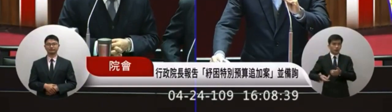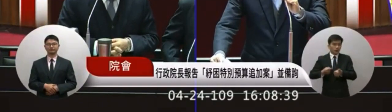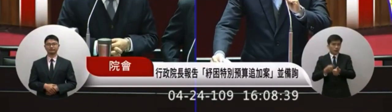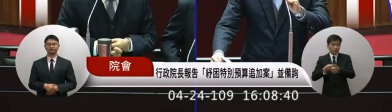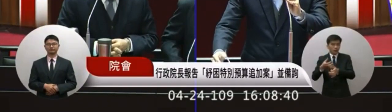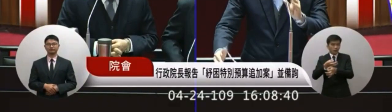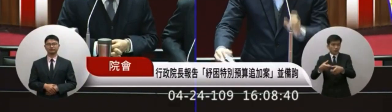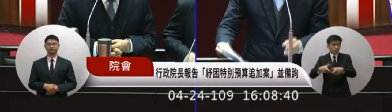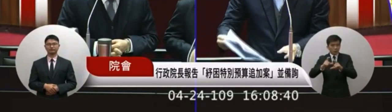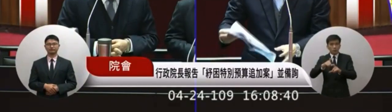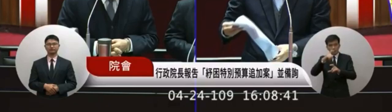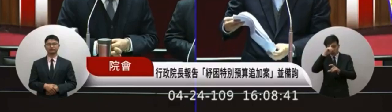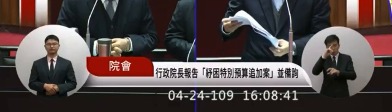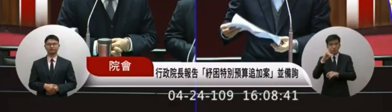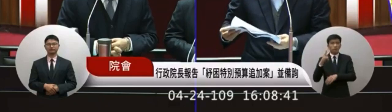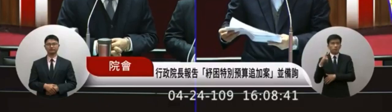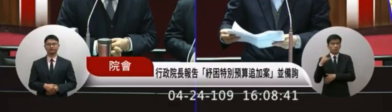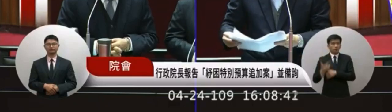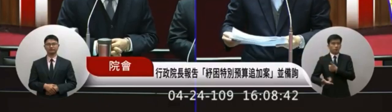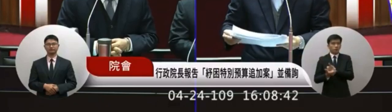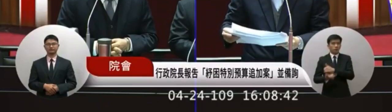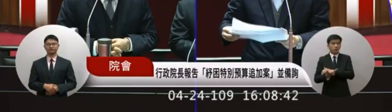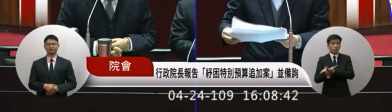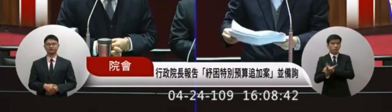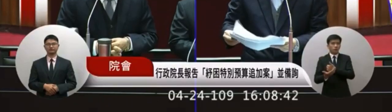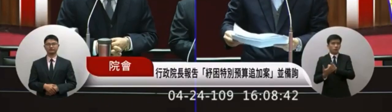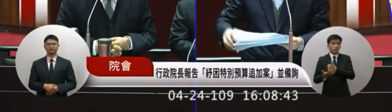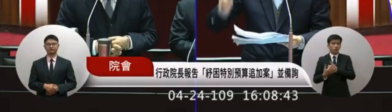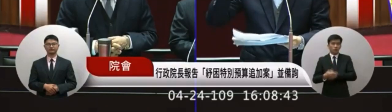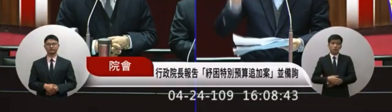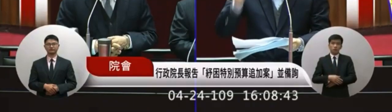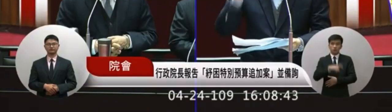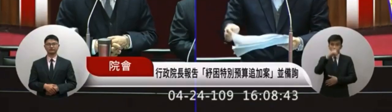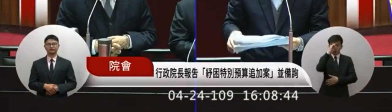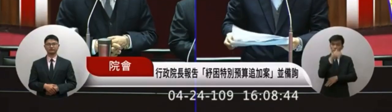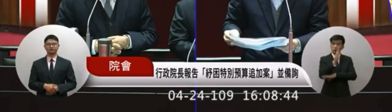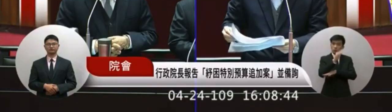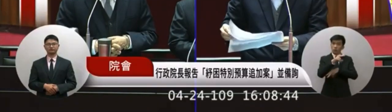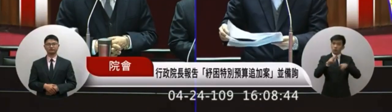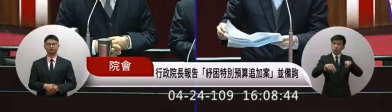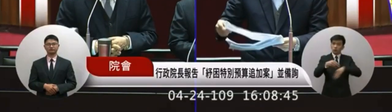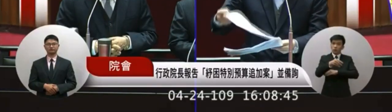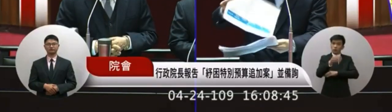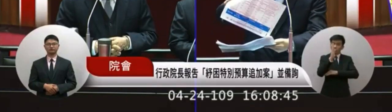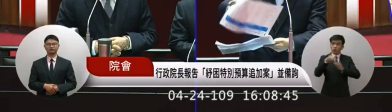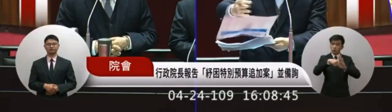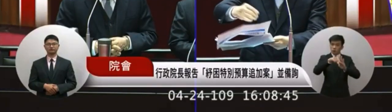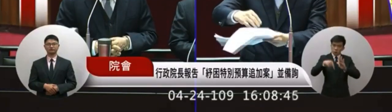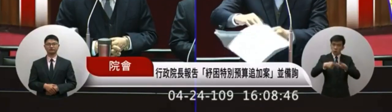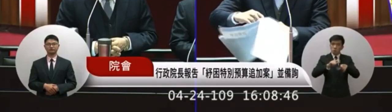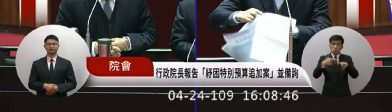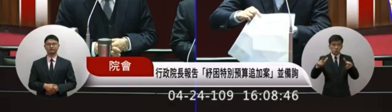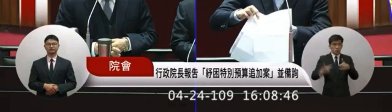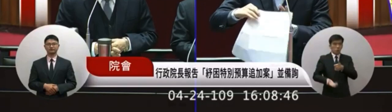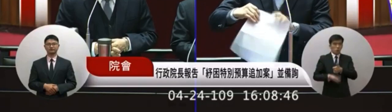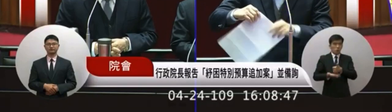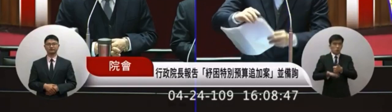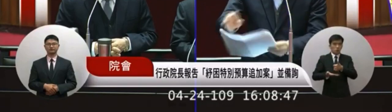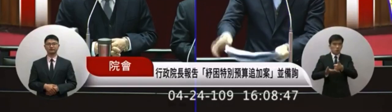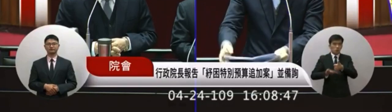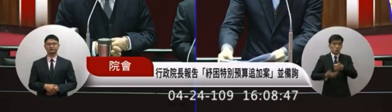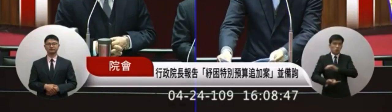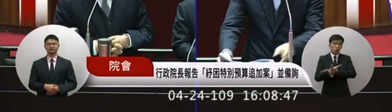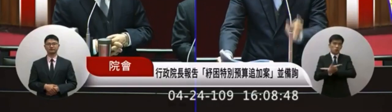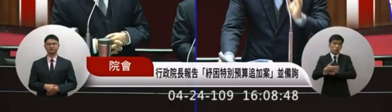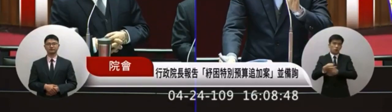急如星火，希望行政院还有各部会赶快执行相关的预算。好，来